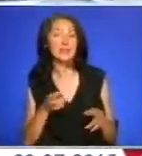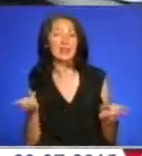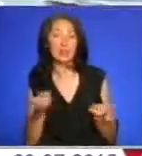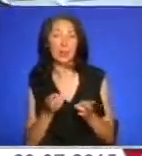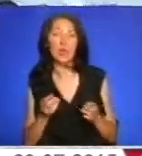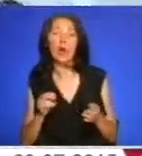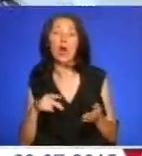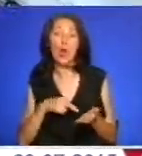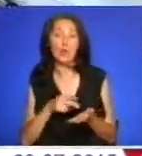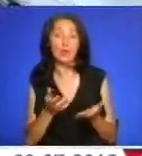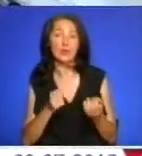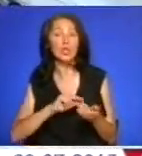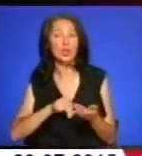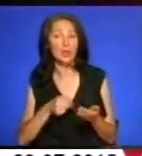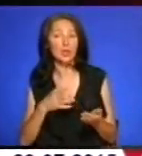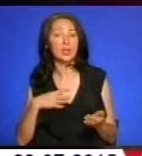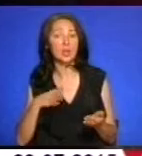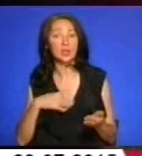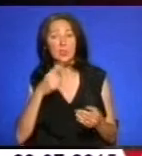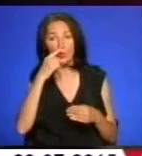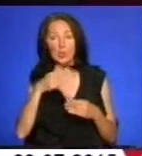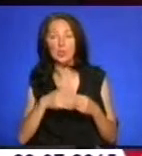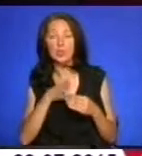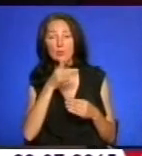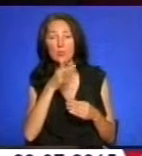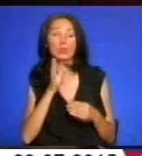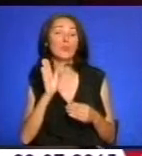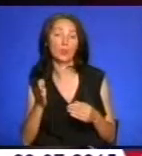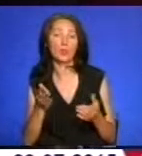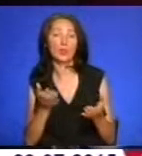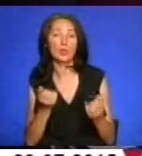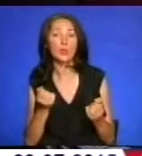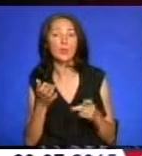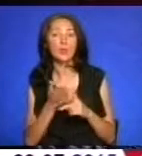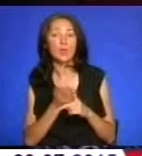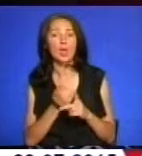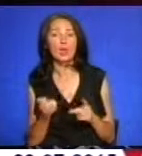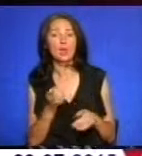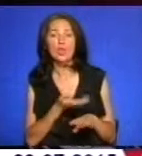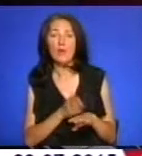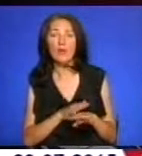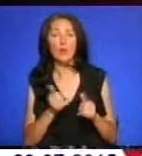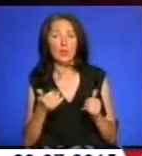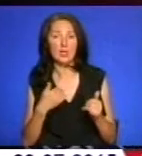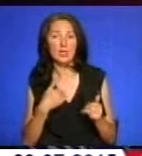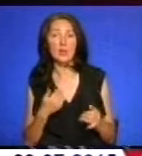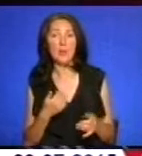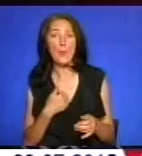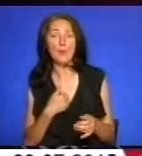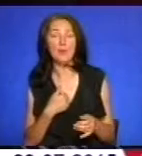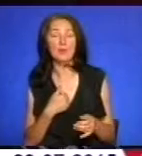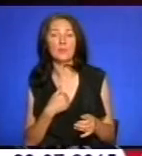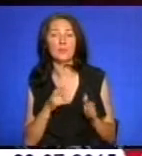по довідки і сподівається найближчим часом таки одержати субсидію. Трохи тяжко для нас, бо мені